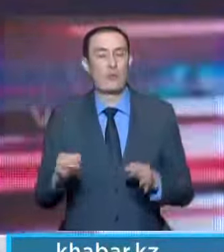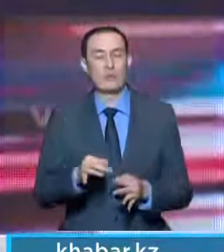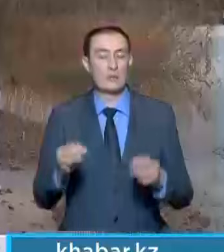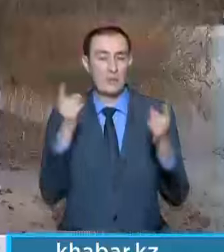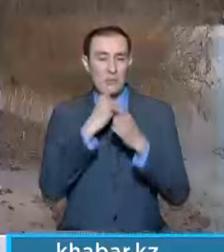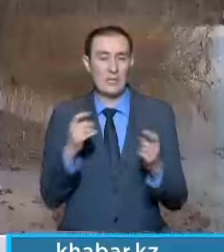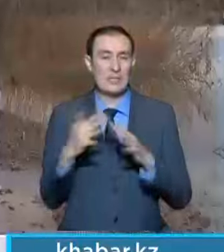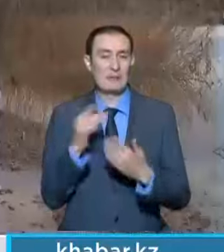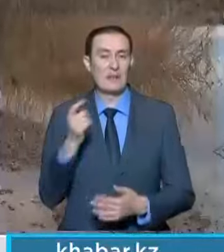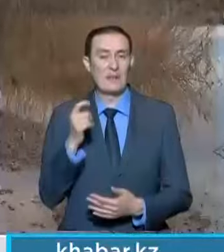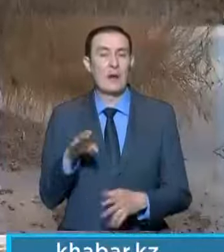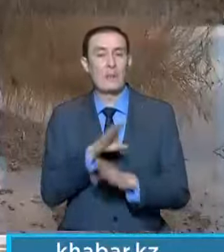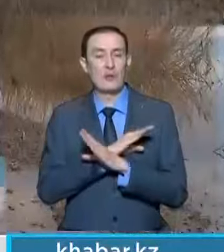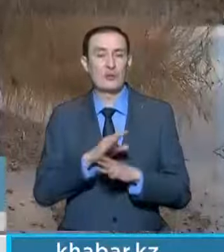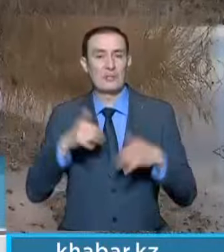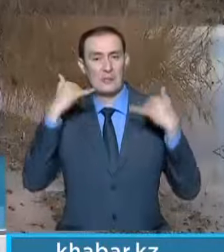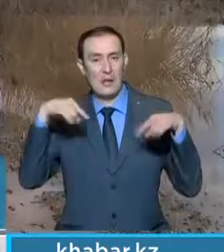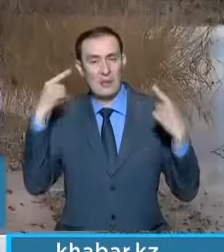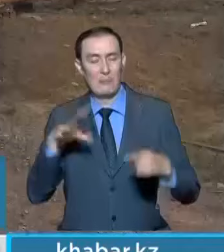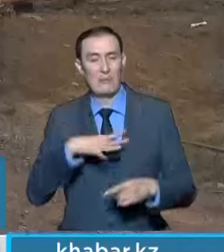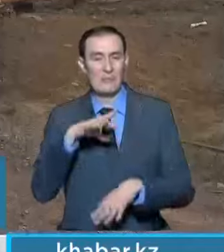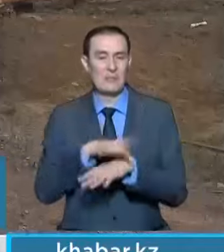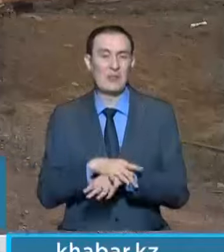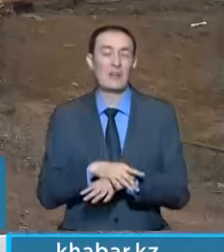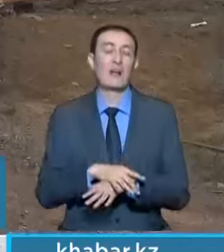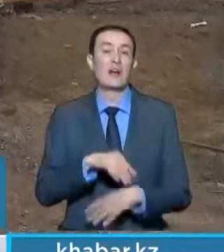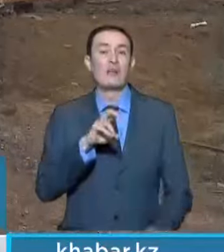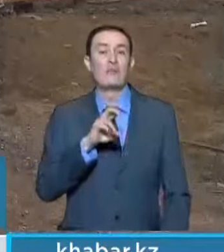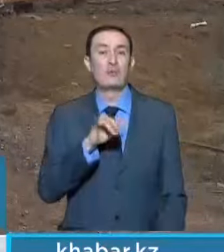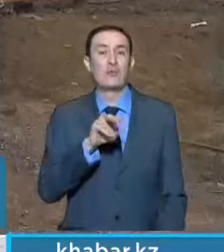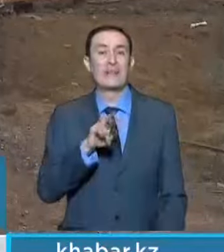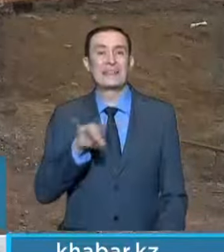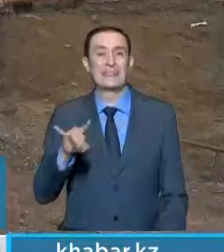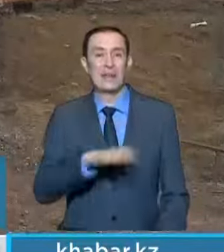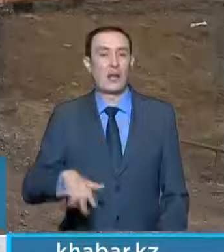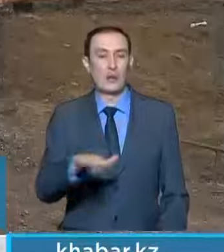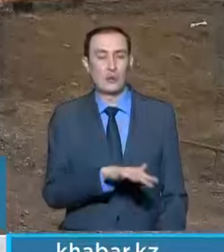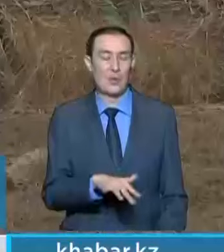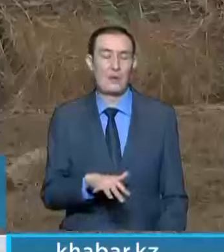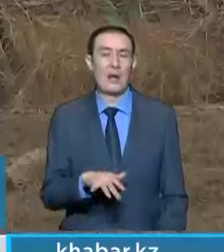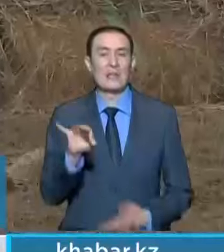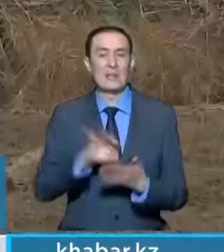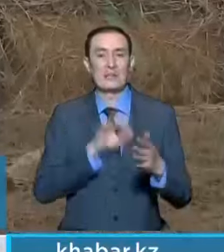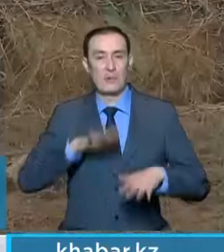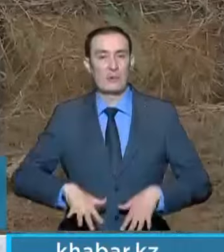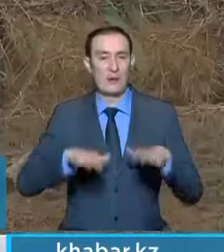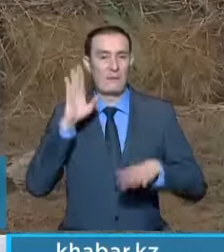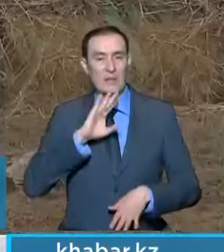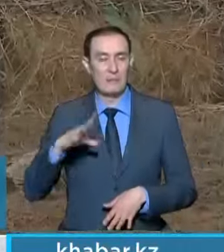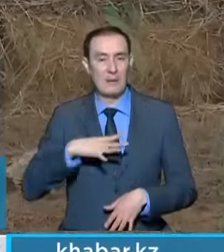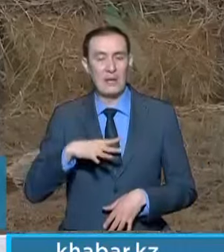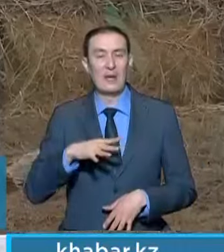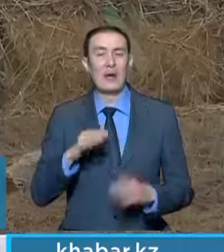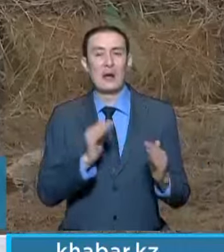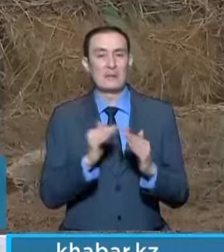в управлении сельского хозяйства, падеж скота от наводнения был зафиксирован в Буландынском районе. От резкого прихода талых вод оказались